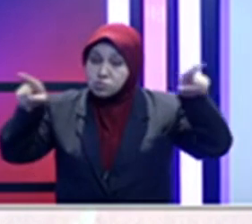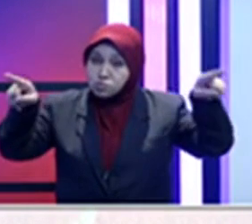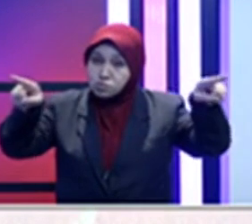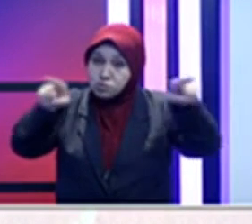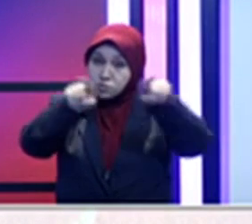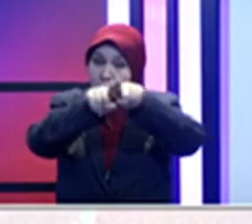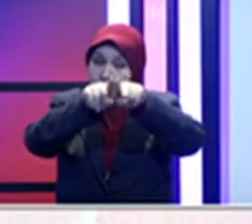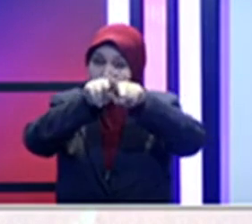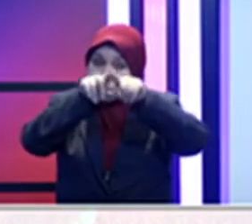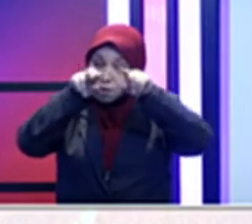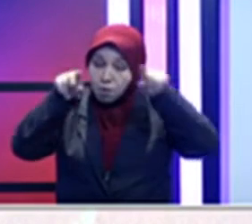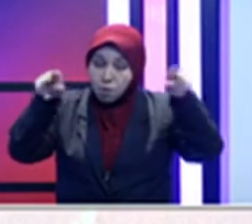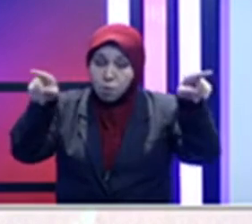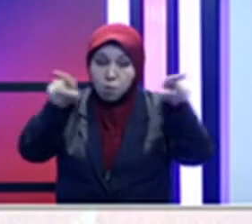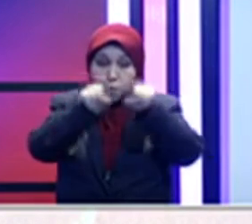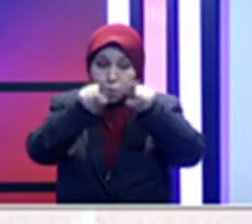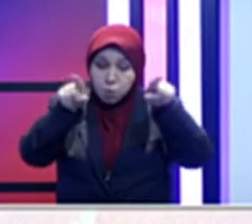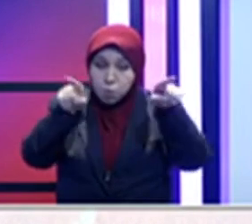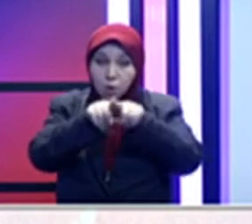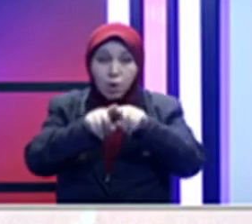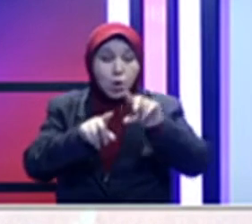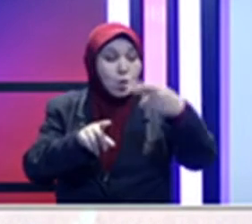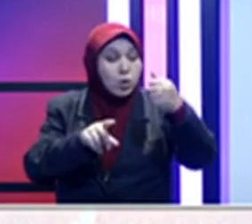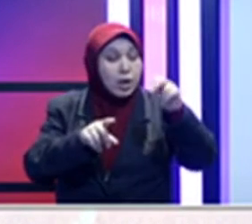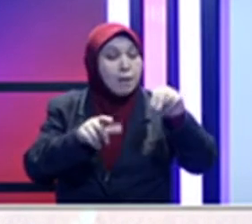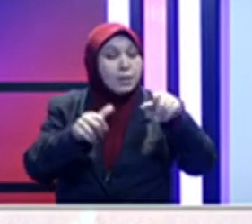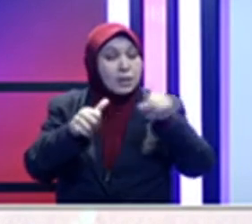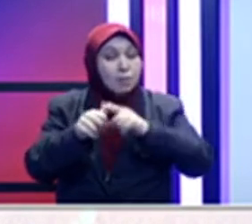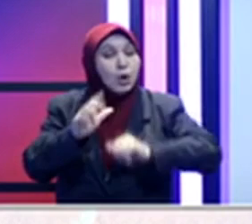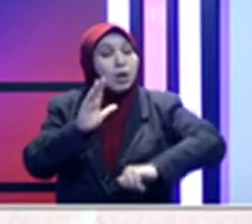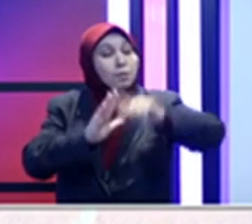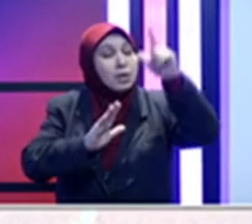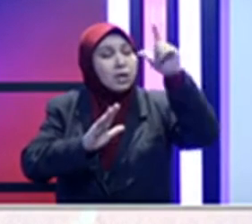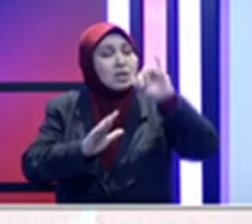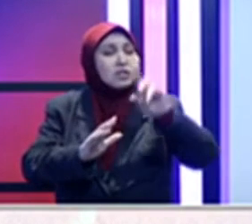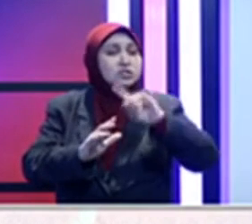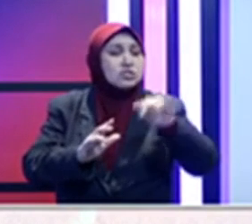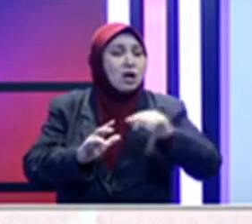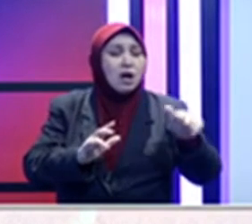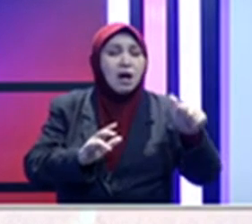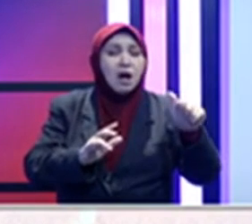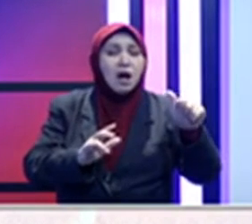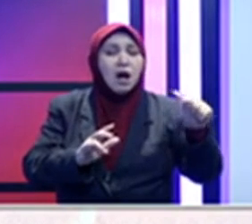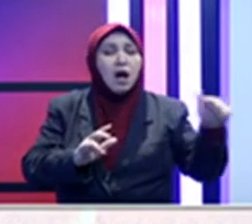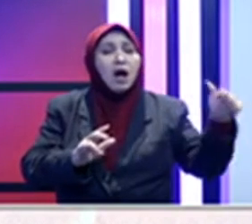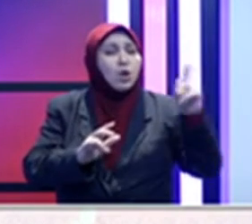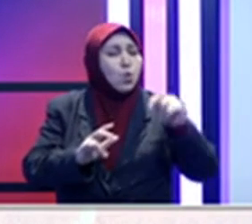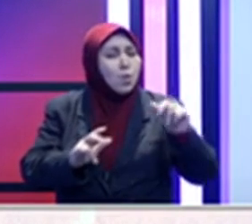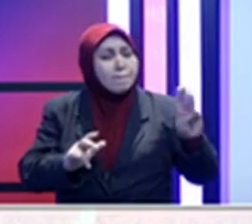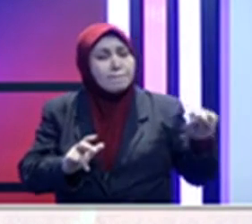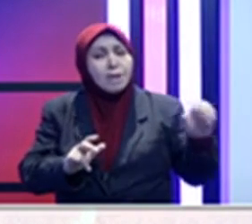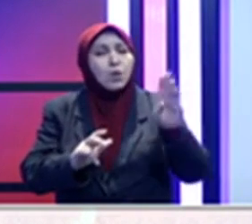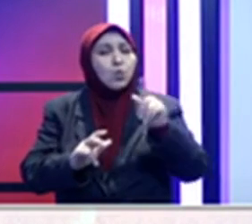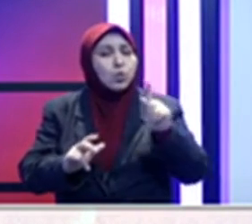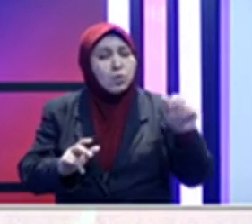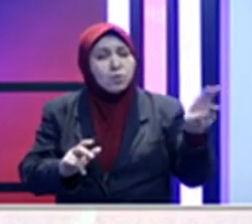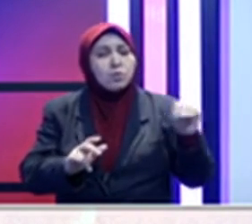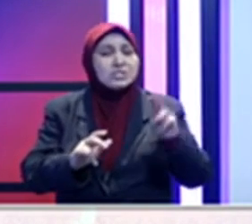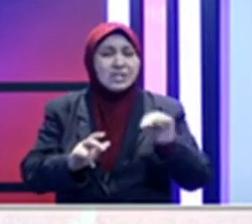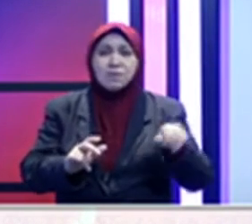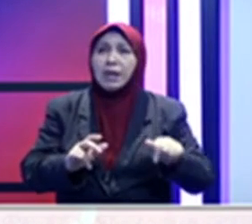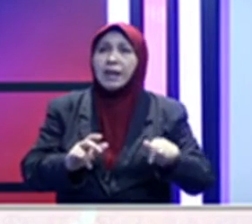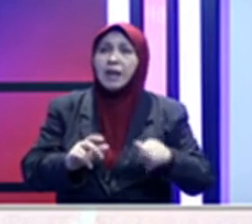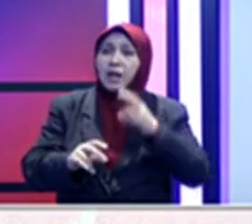tuh kemeja G ada ngaruh gundahnya pertama lebih Inza akun banget kuntum model ini